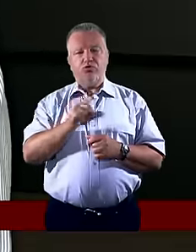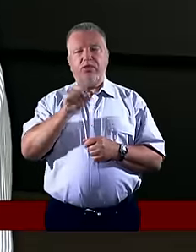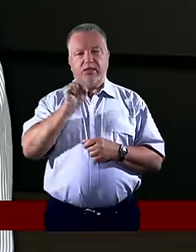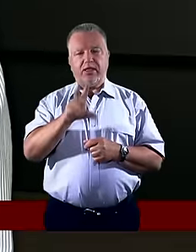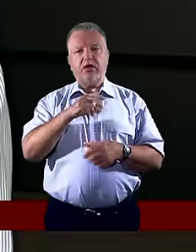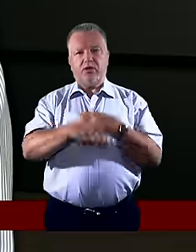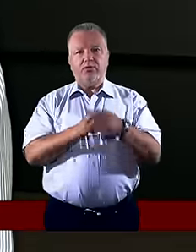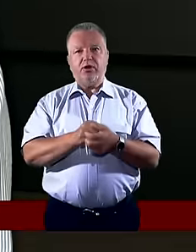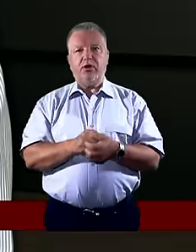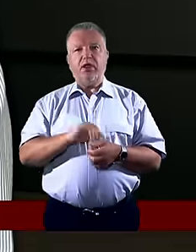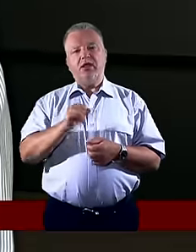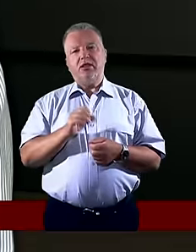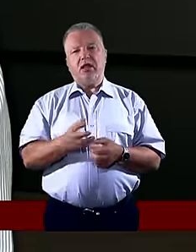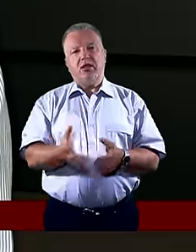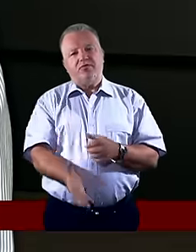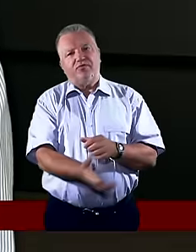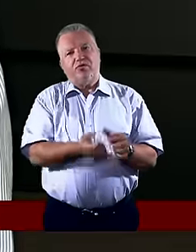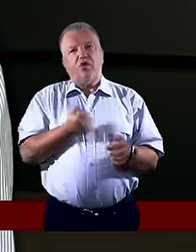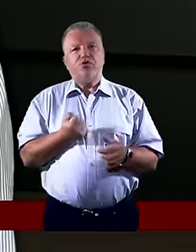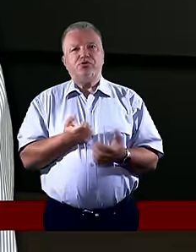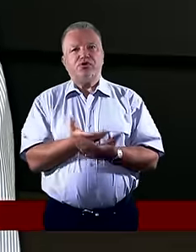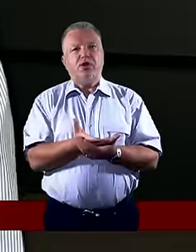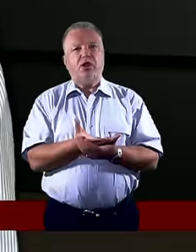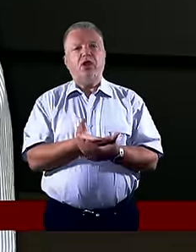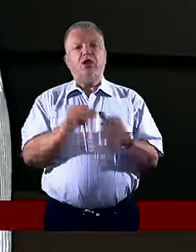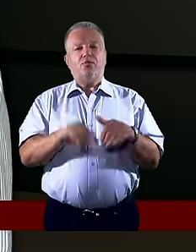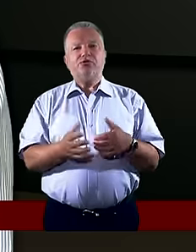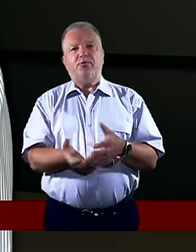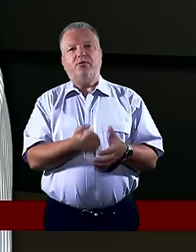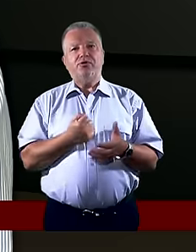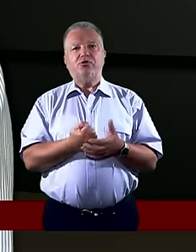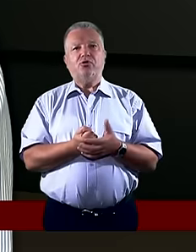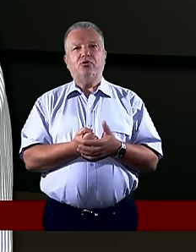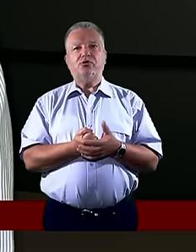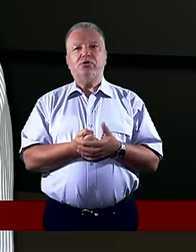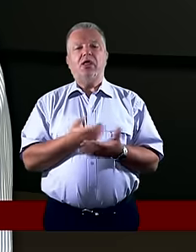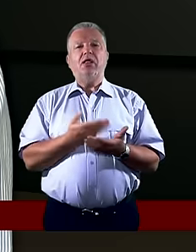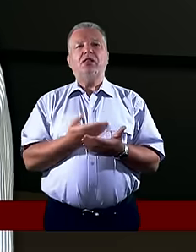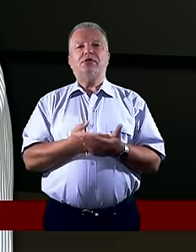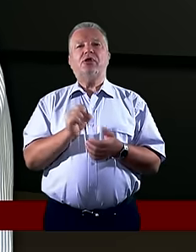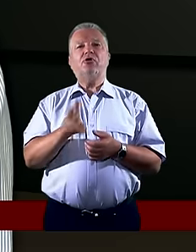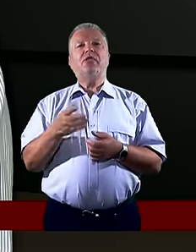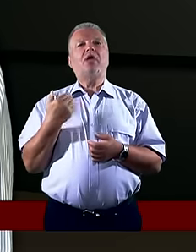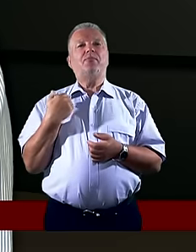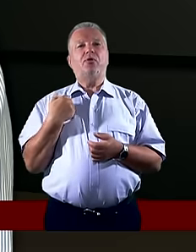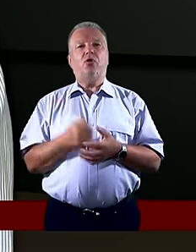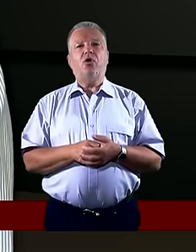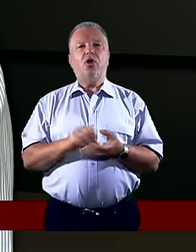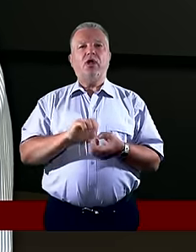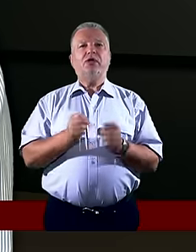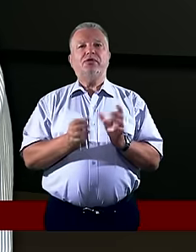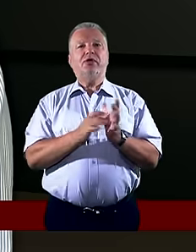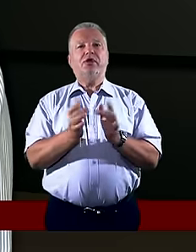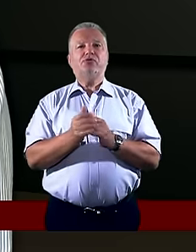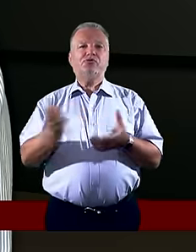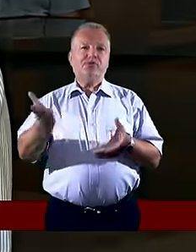przypowieści, z tej historii, nauki, które pokazują nam, dlaczego tak właśnie było wtedy, kiedy Pan Jezus się do ludzi